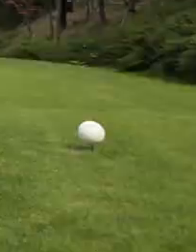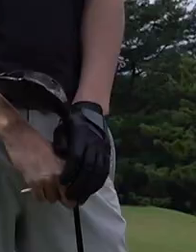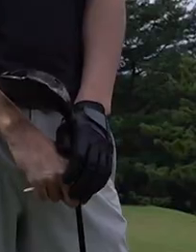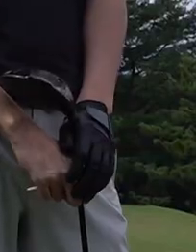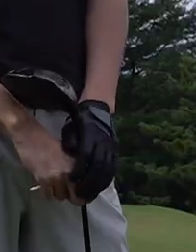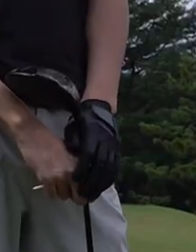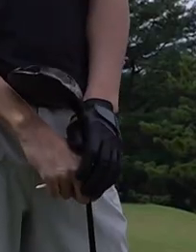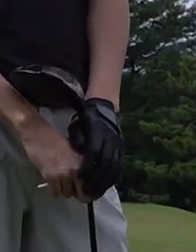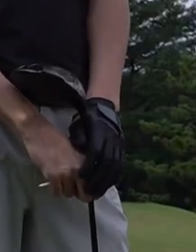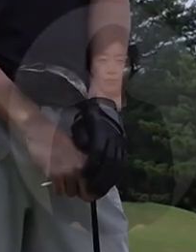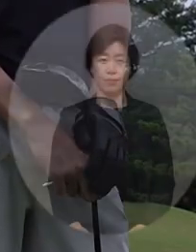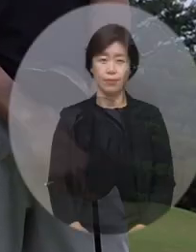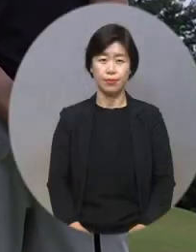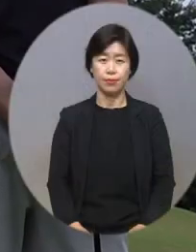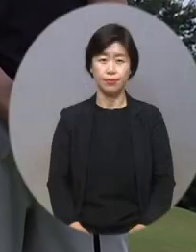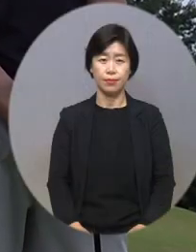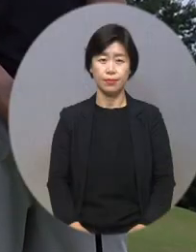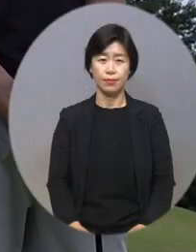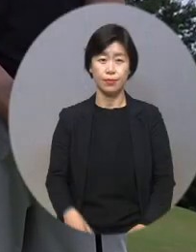와!